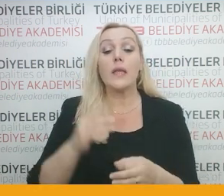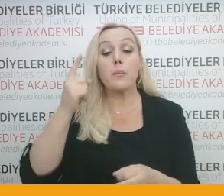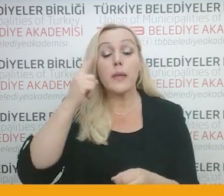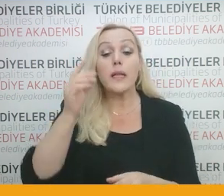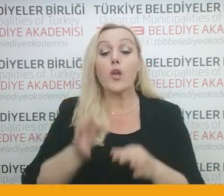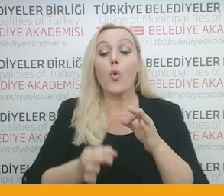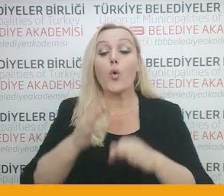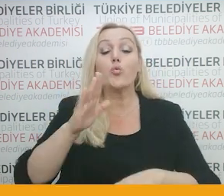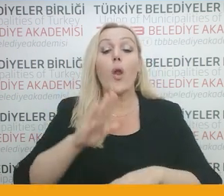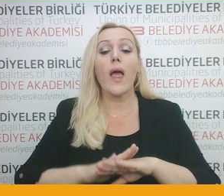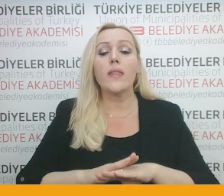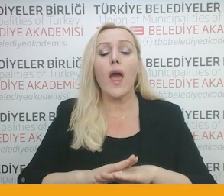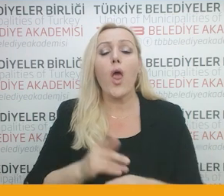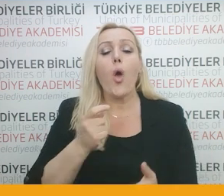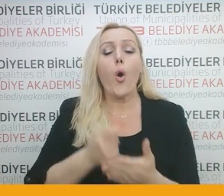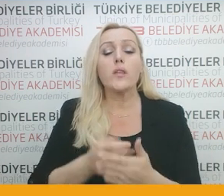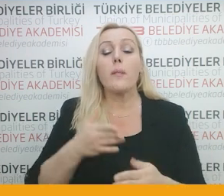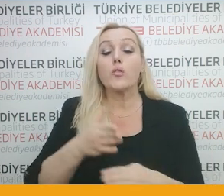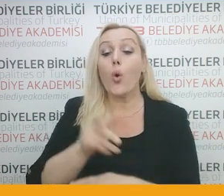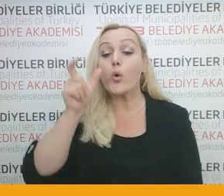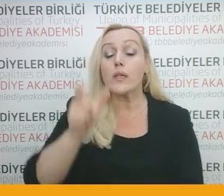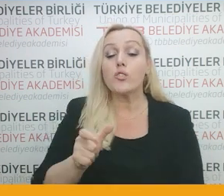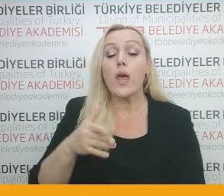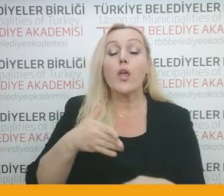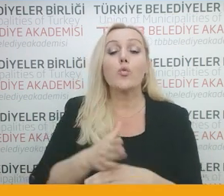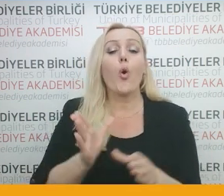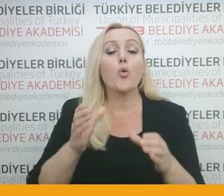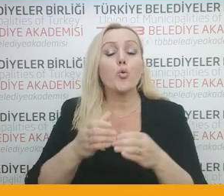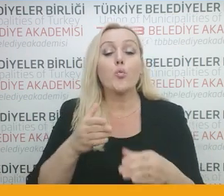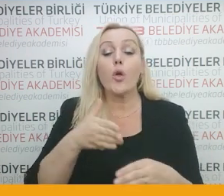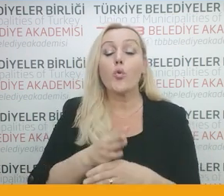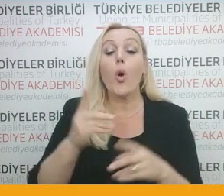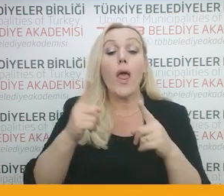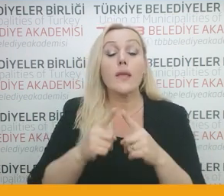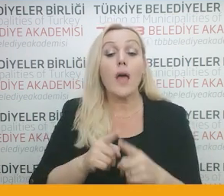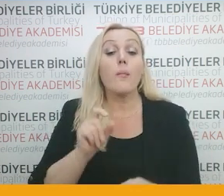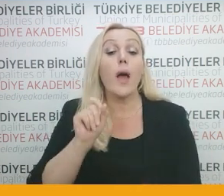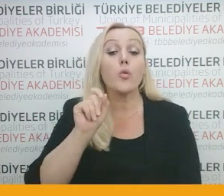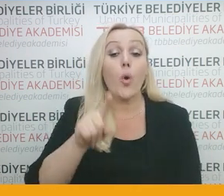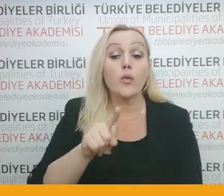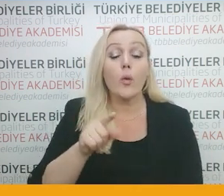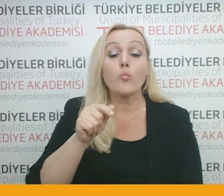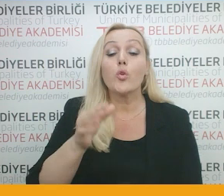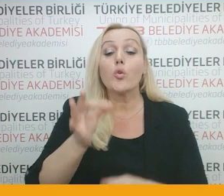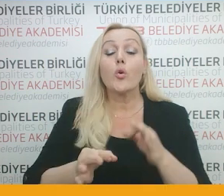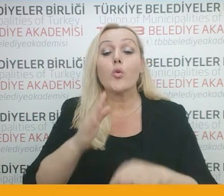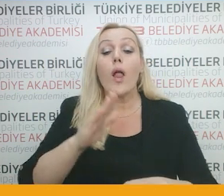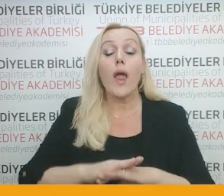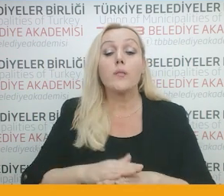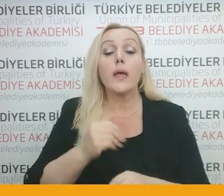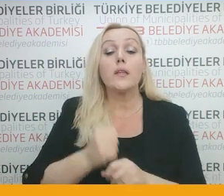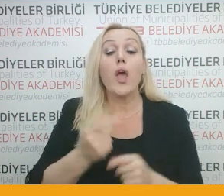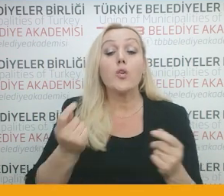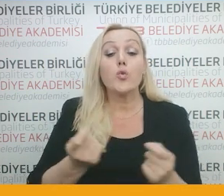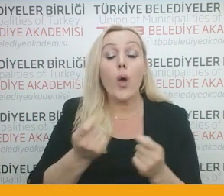eder muhasebe etkisi. Yani ödeme doğru kişiye, doğru gruba, doğru hesaba gidiyor mu? Bunu kontrol etmekte muhasebe etkisinin görevi